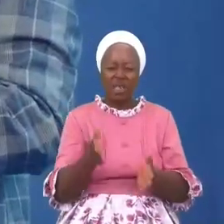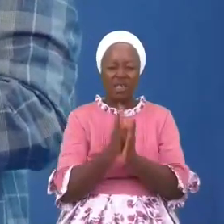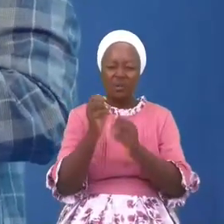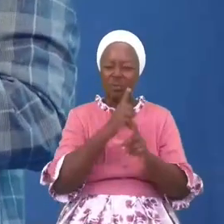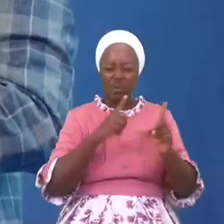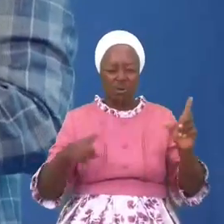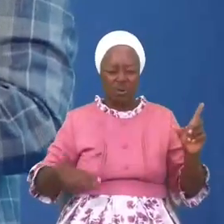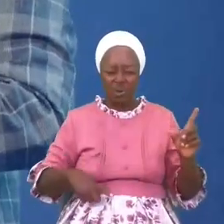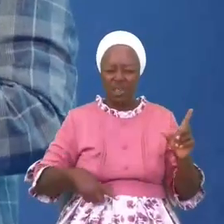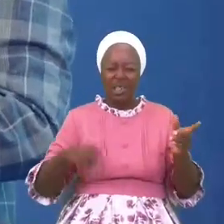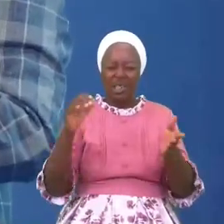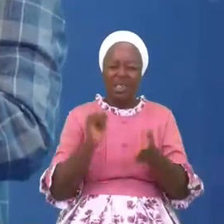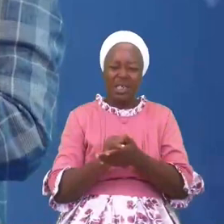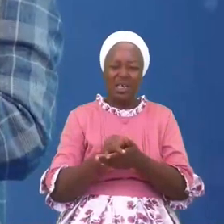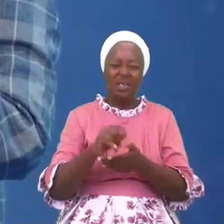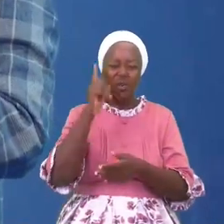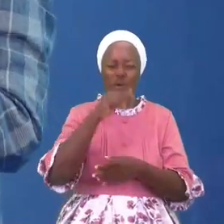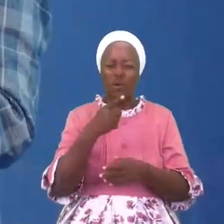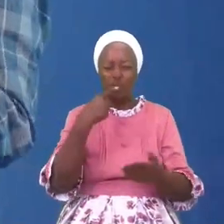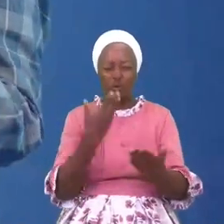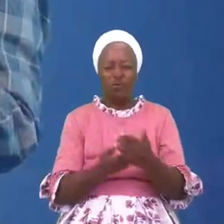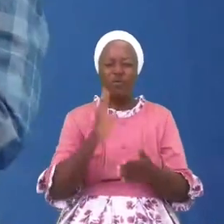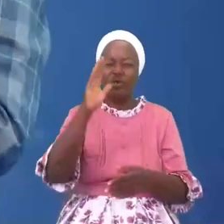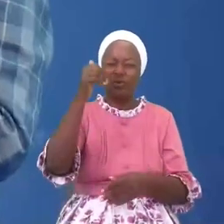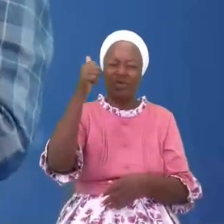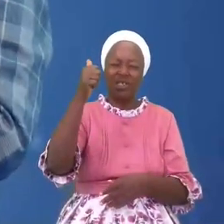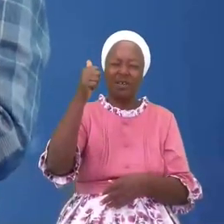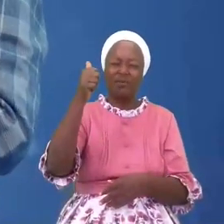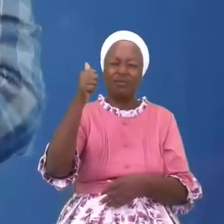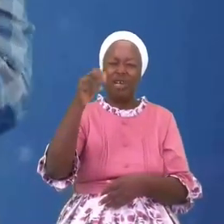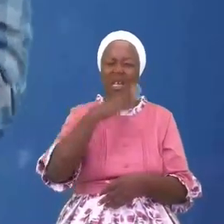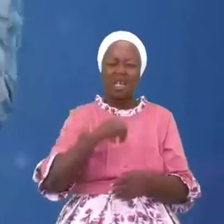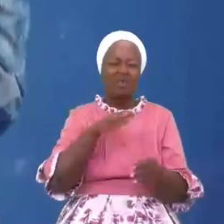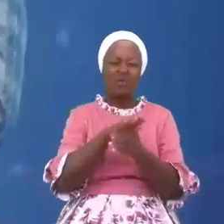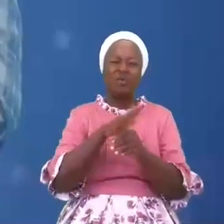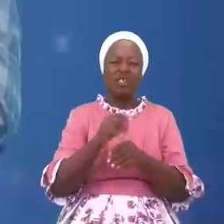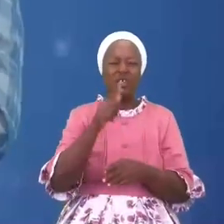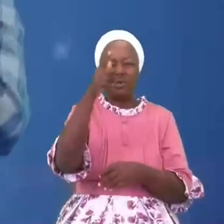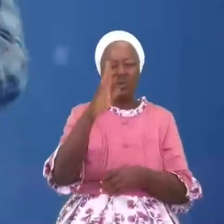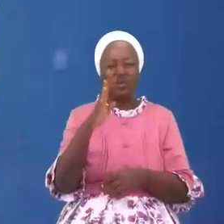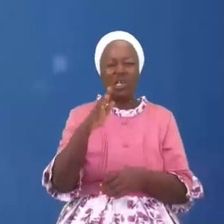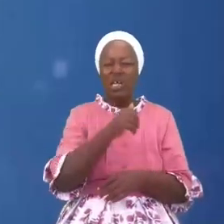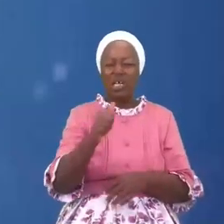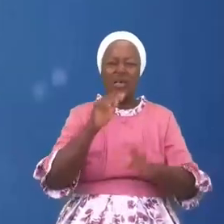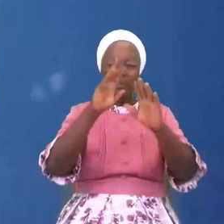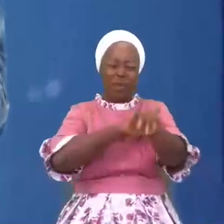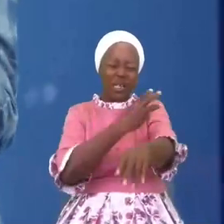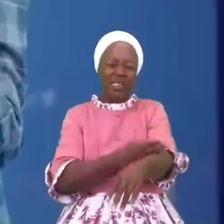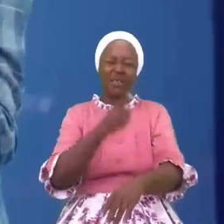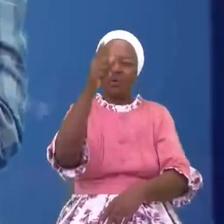Seigneur, que tu te montres suffisant, Dieu